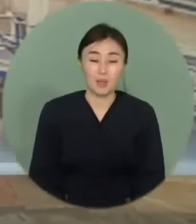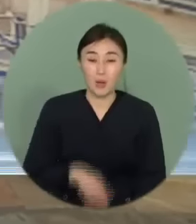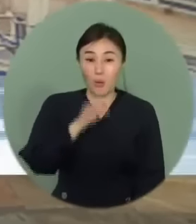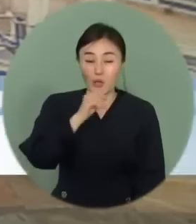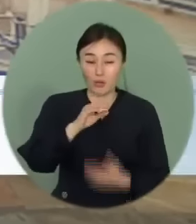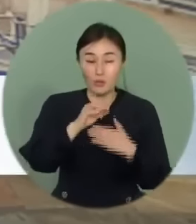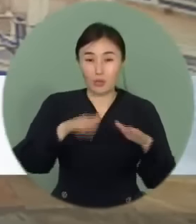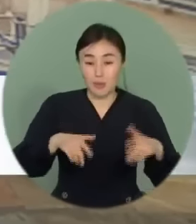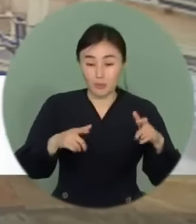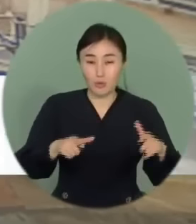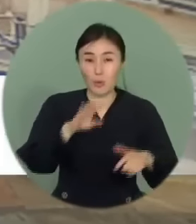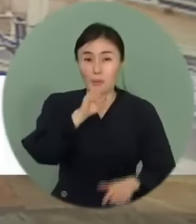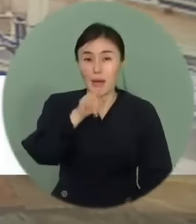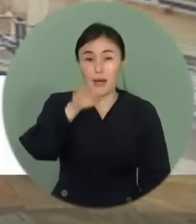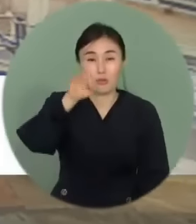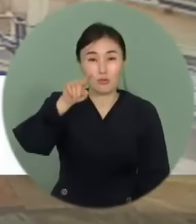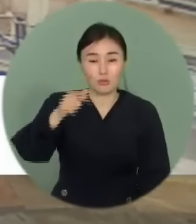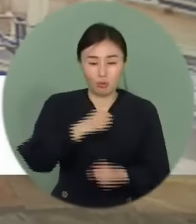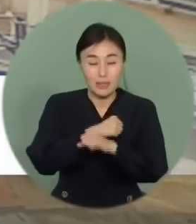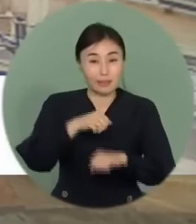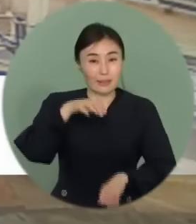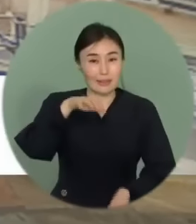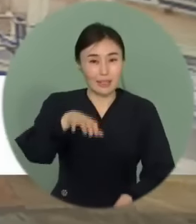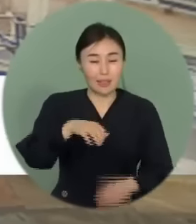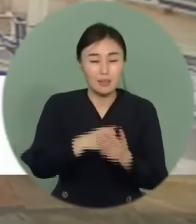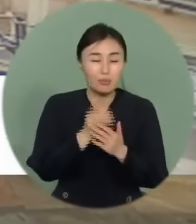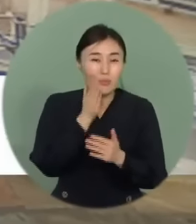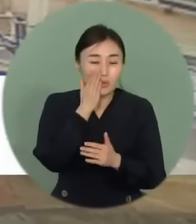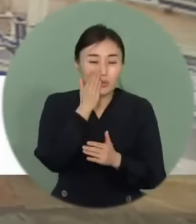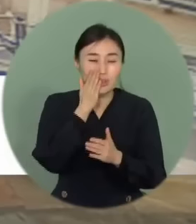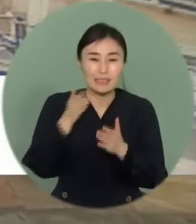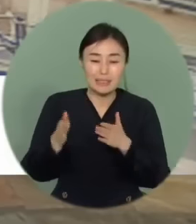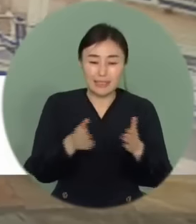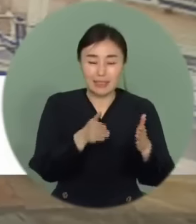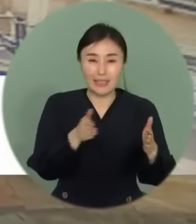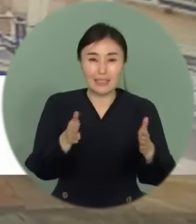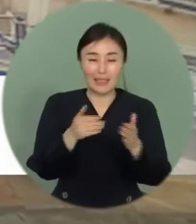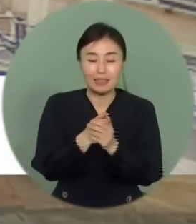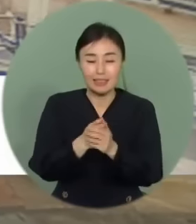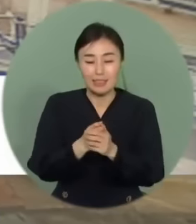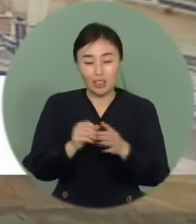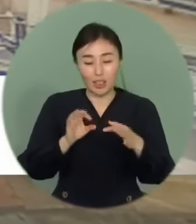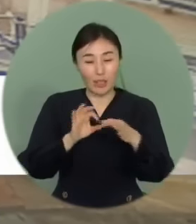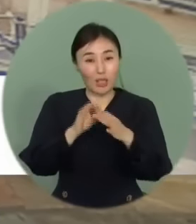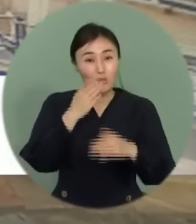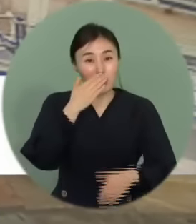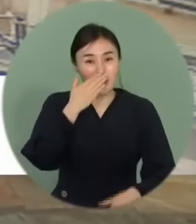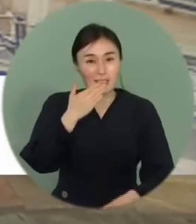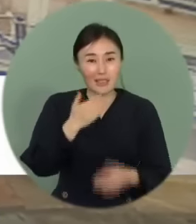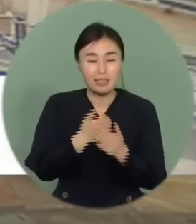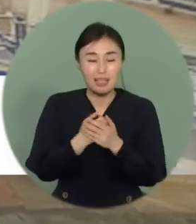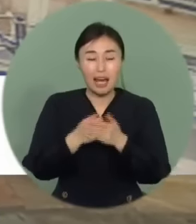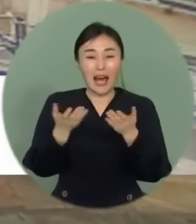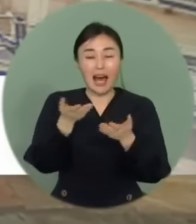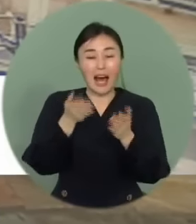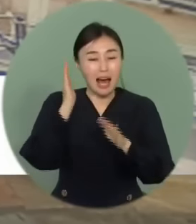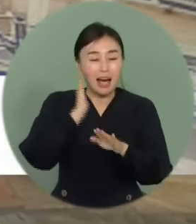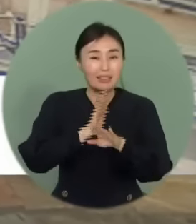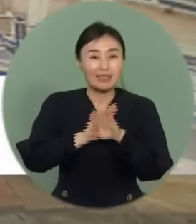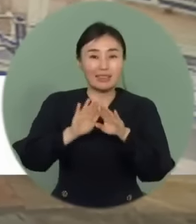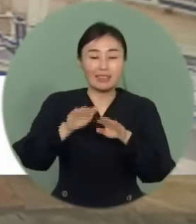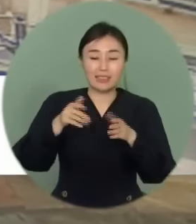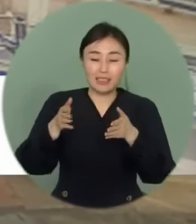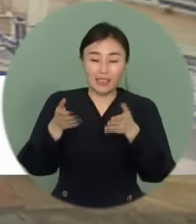광주 남구 배군 광장 1대와 푸른길 공원 산책놀이 있는 공중 보행로가 임시 계통을 앞두고 있습니다 교통